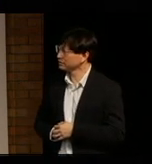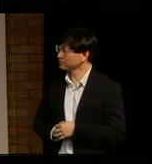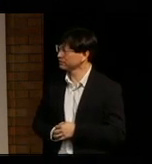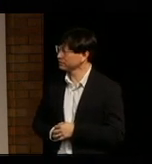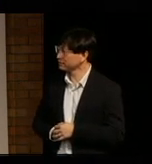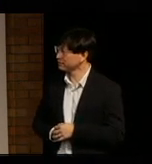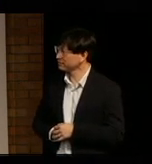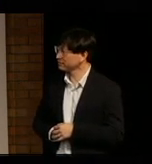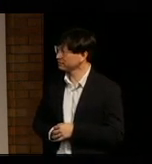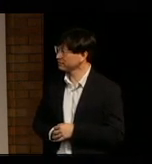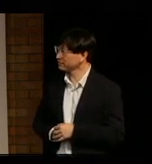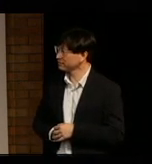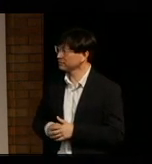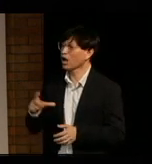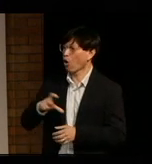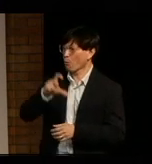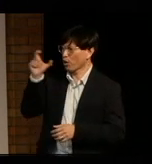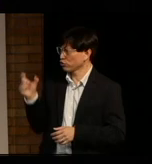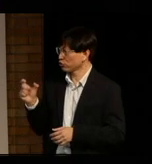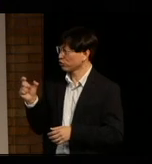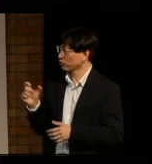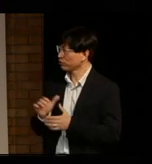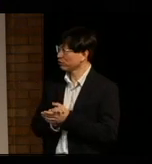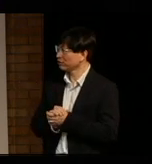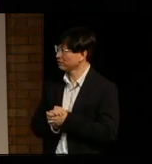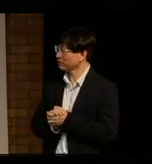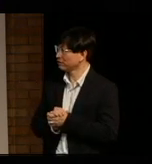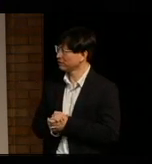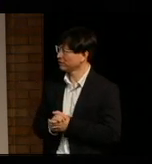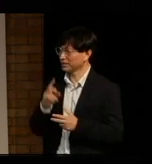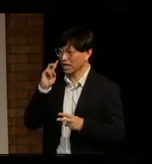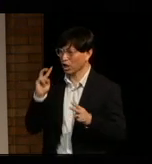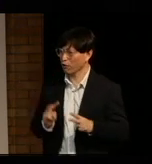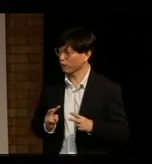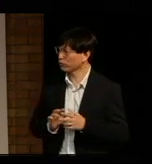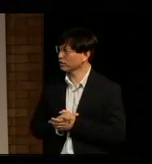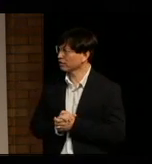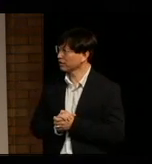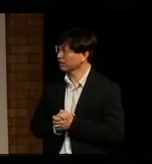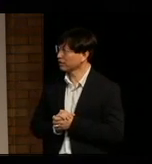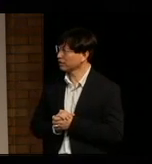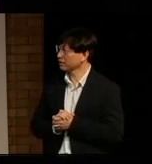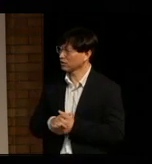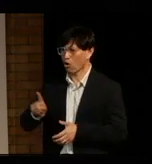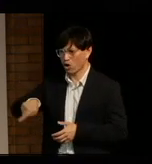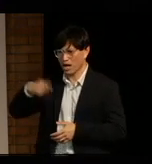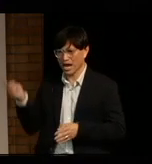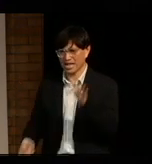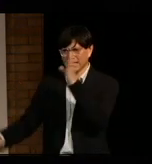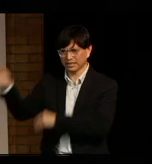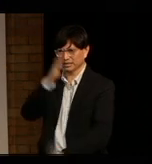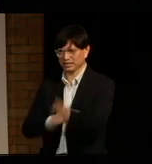eh veramente per confrontar nel senso cheo come alte disabilità possono